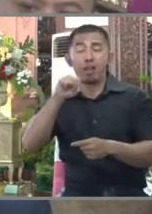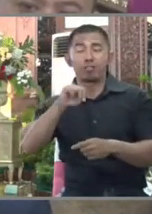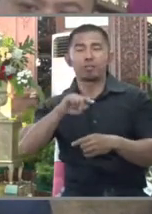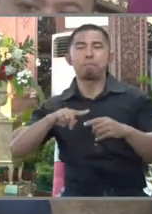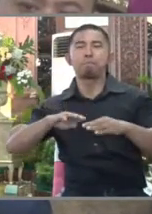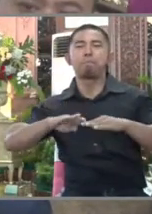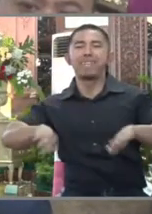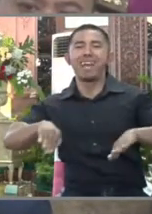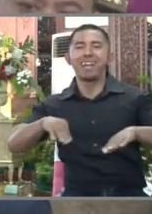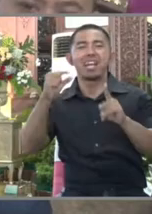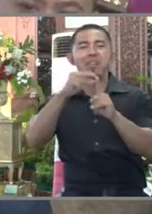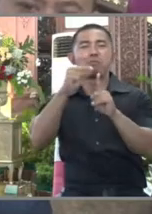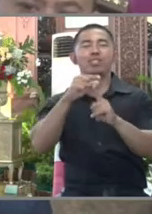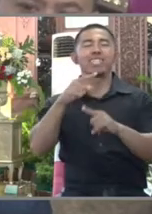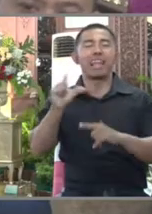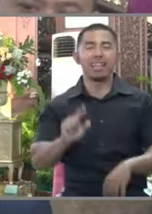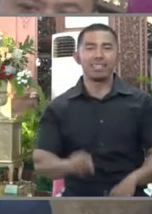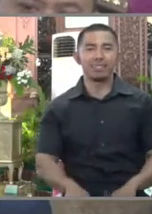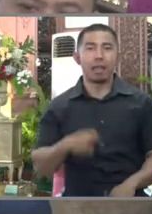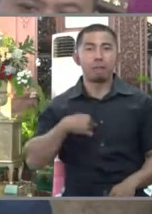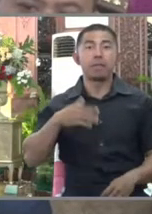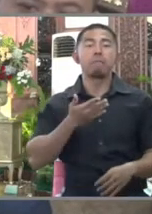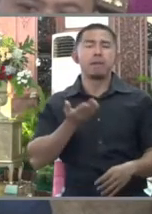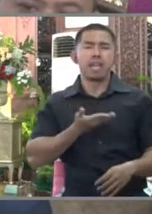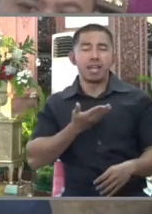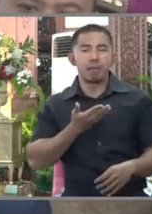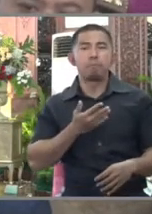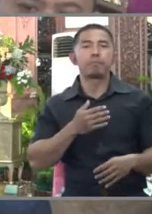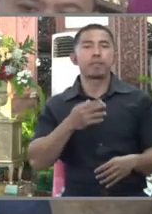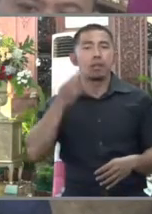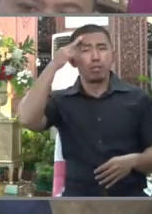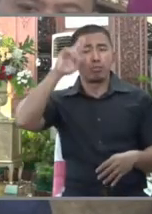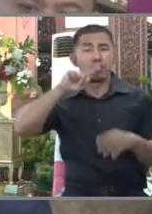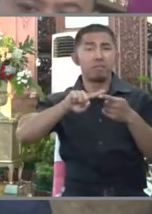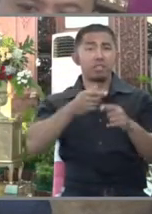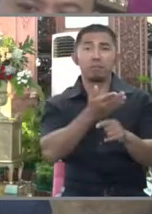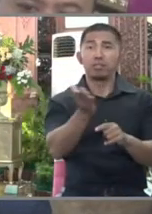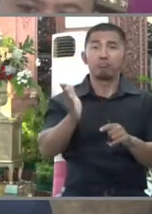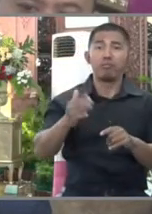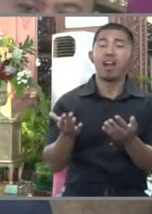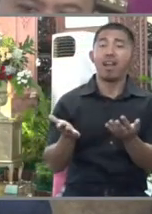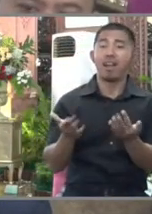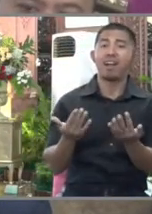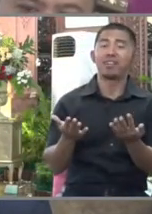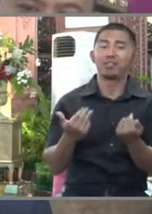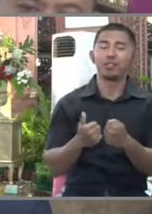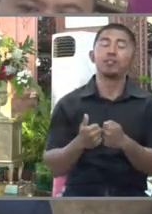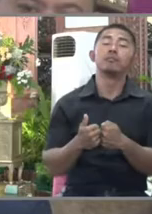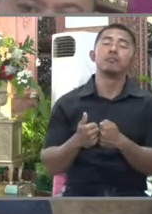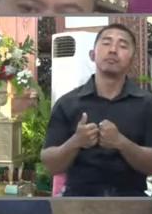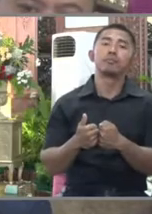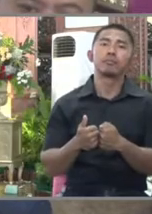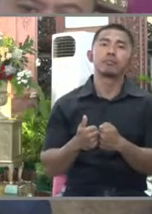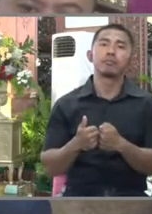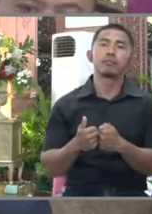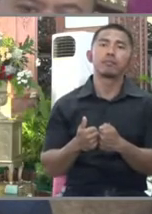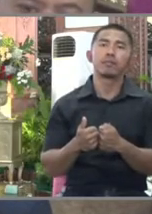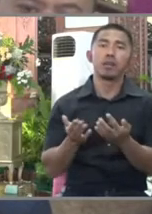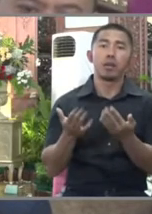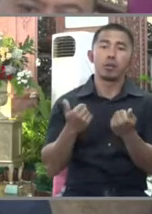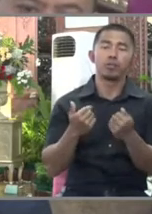dengan provinsi yang lain. Dan kami berharap juga kepada teman-teman, mari kita